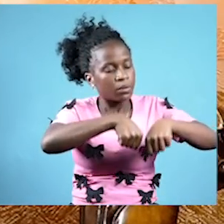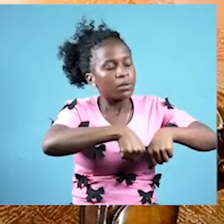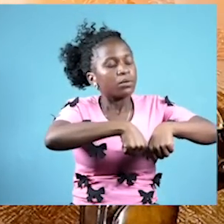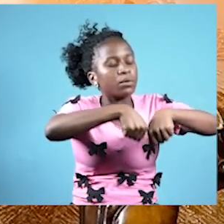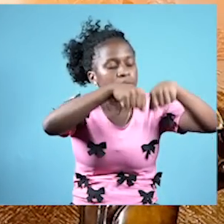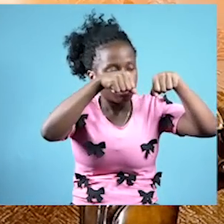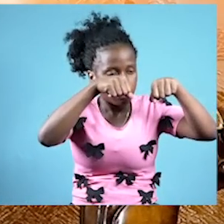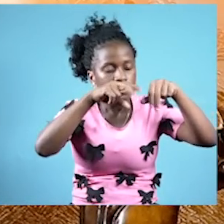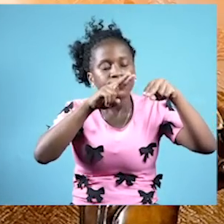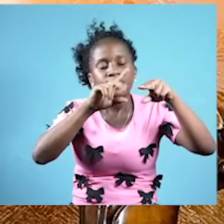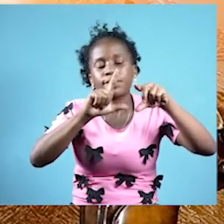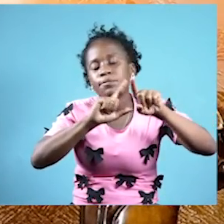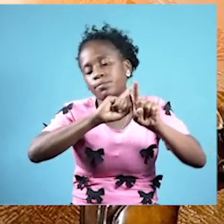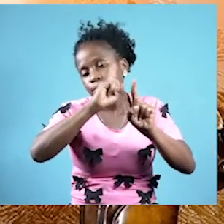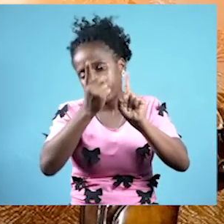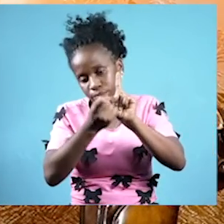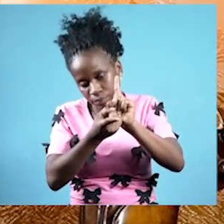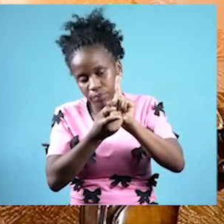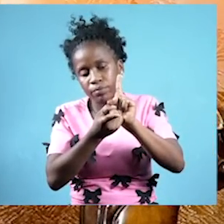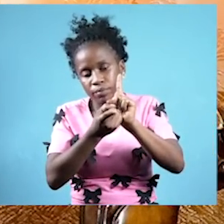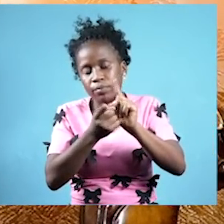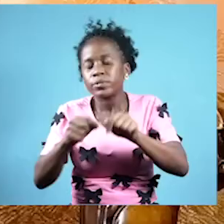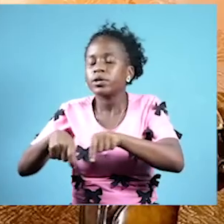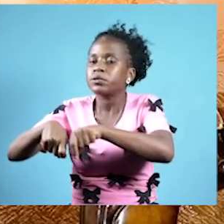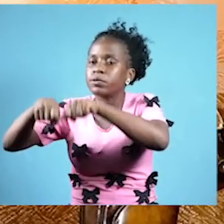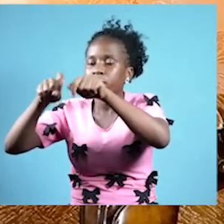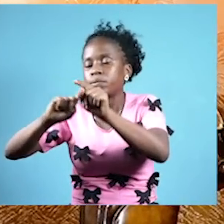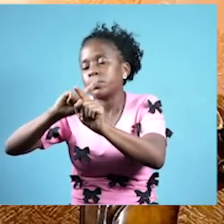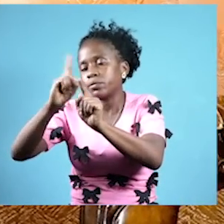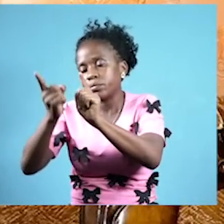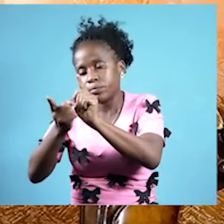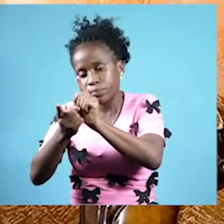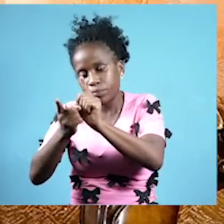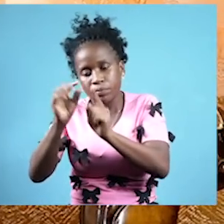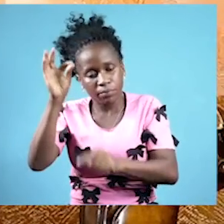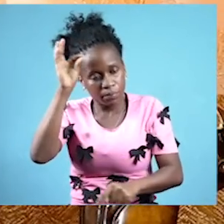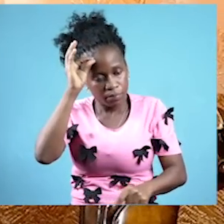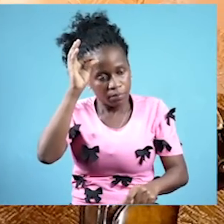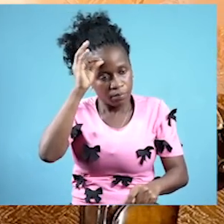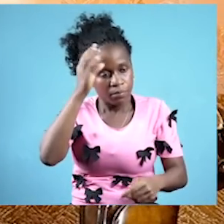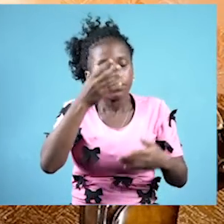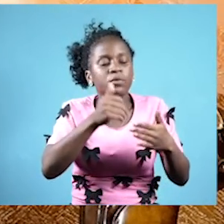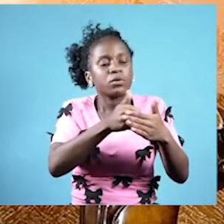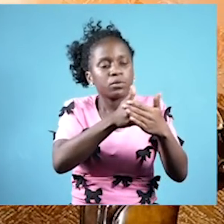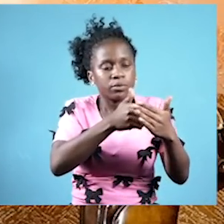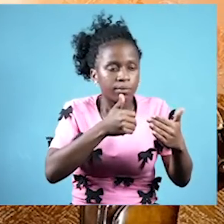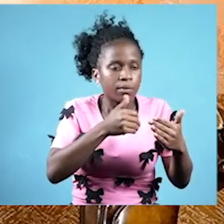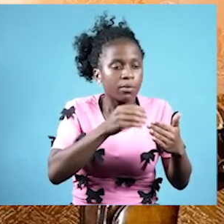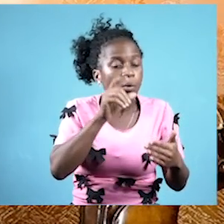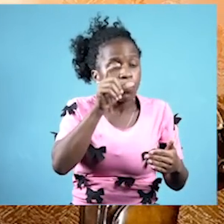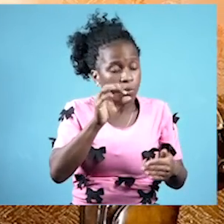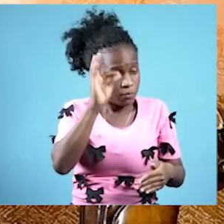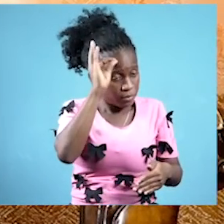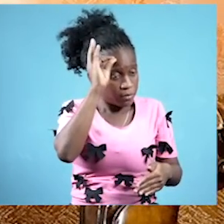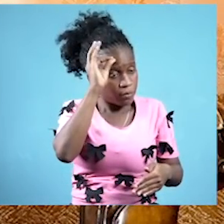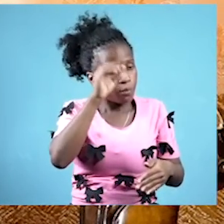wawe watawala na watawala wawe wanafalsafa. Kwa sababu wanafalsafa wanajua